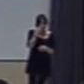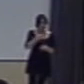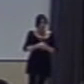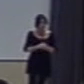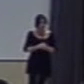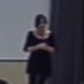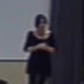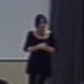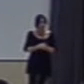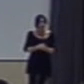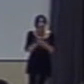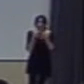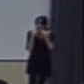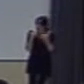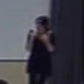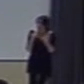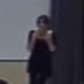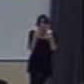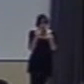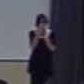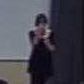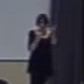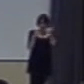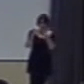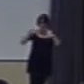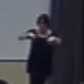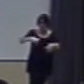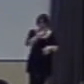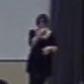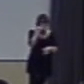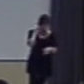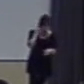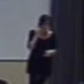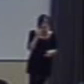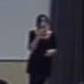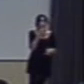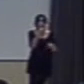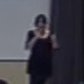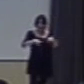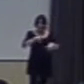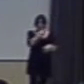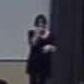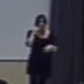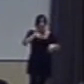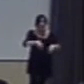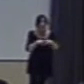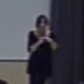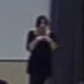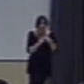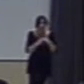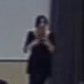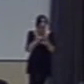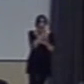jo us agraeixo molt els que esteu aquí aquesta tarda en aquest taller, a les persones amb les que hem